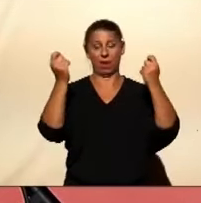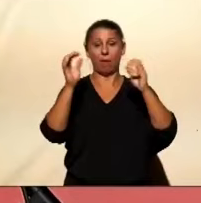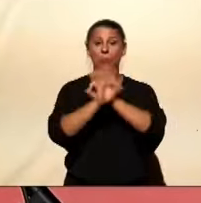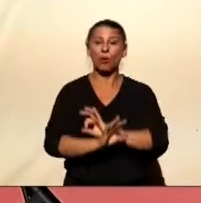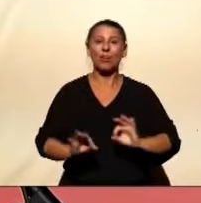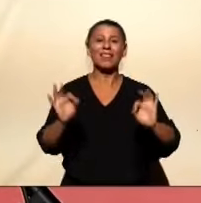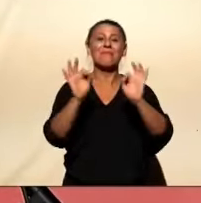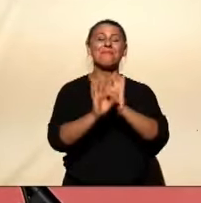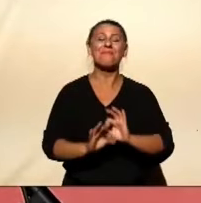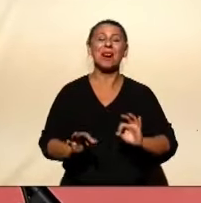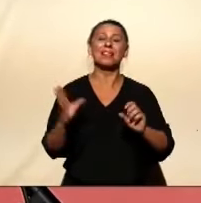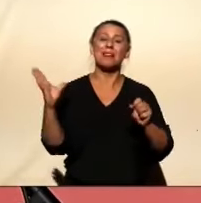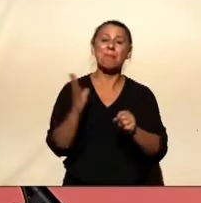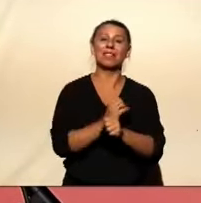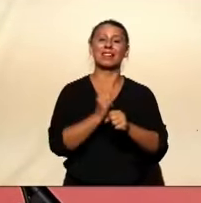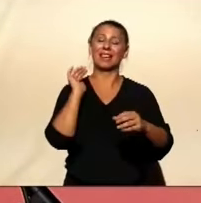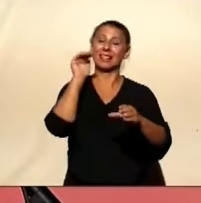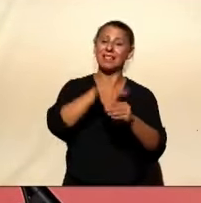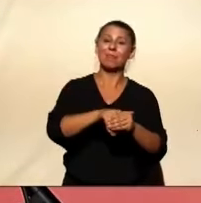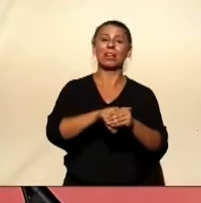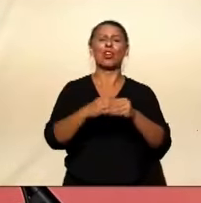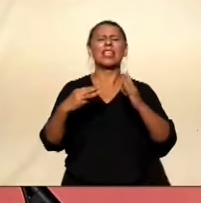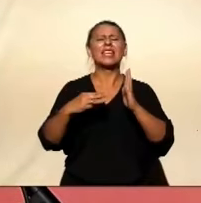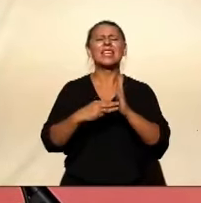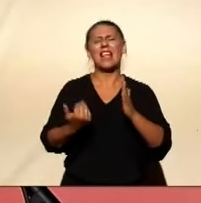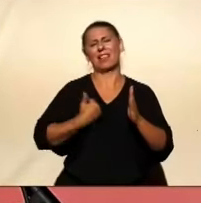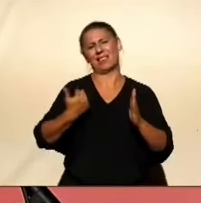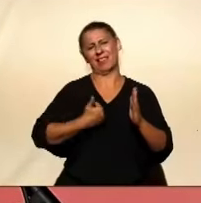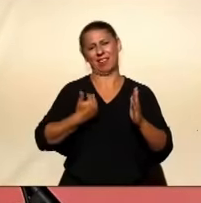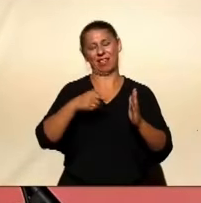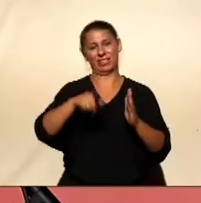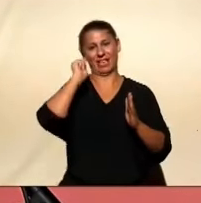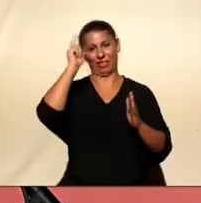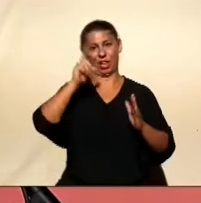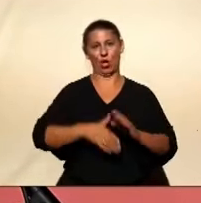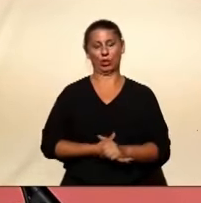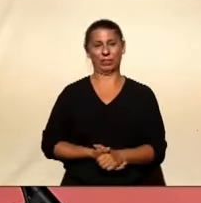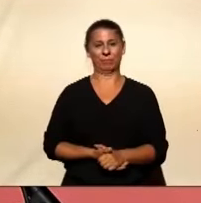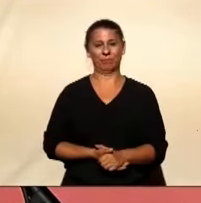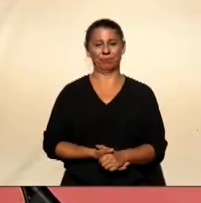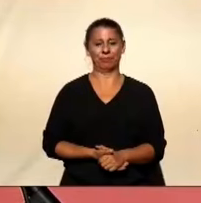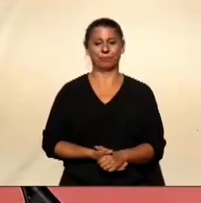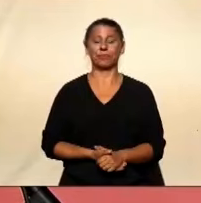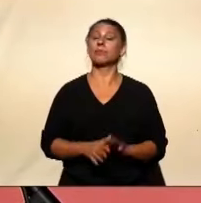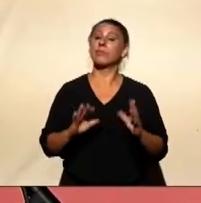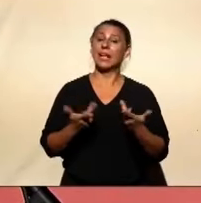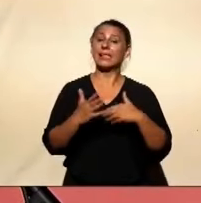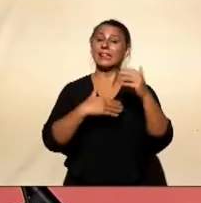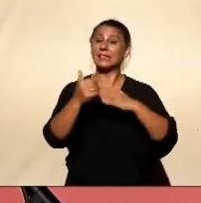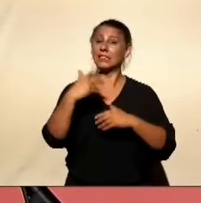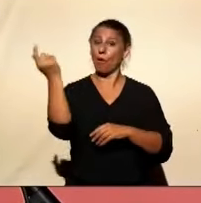την επιτυχία και τη συμμετοχή χιλιάδων νέων στις εκδηλώσεις του. Γιατί